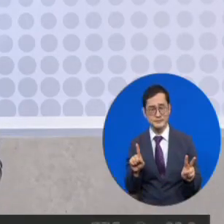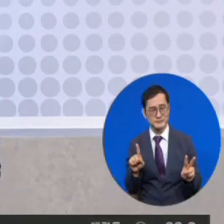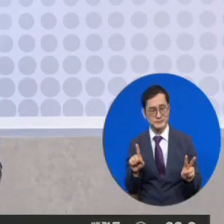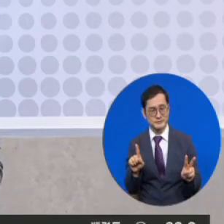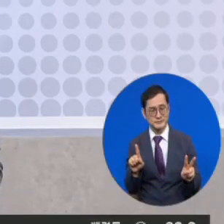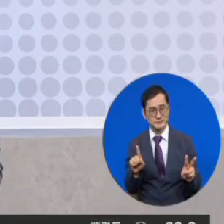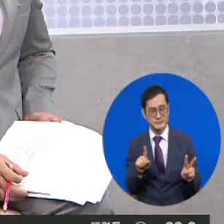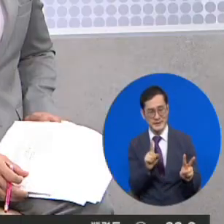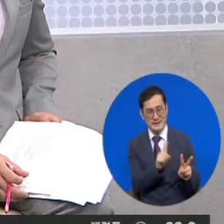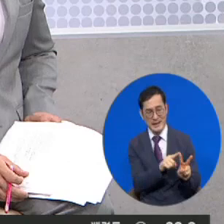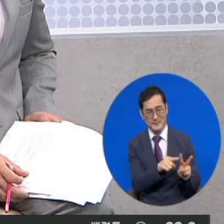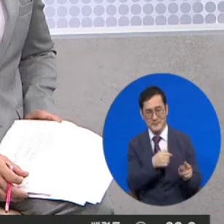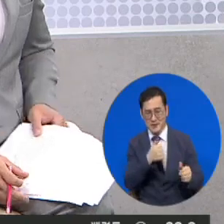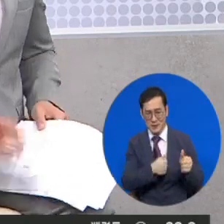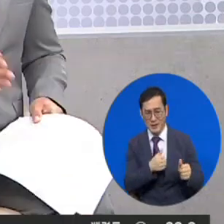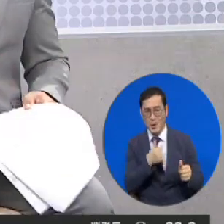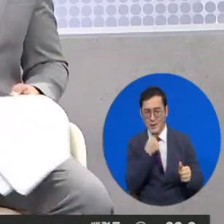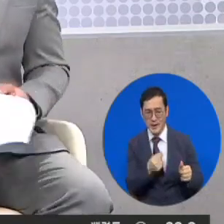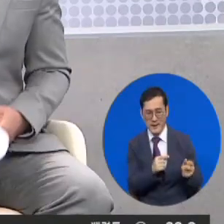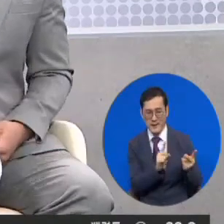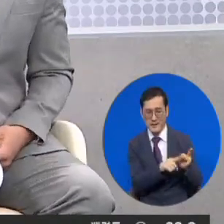누구랑 상대하기를 내심 원합니까?